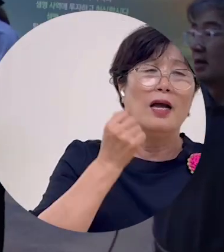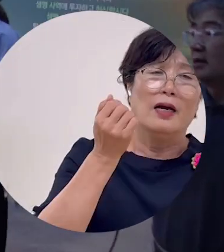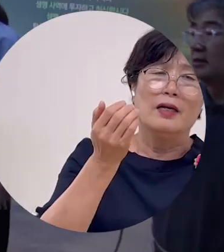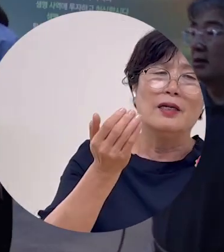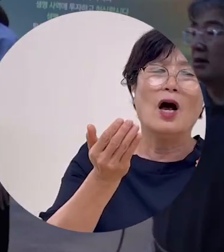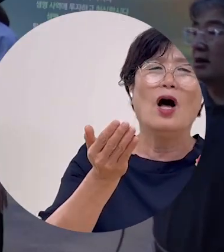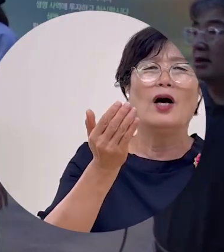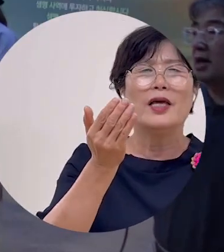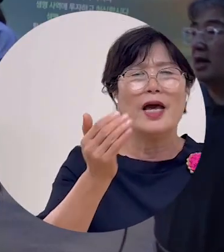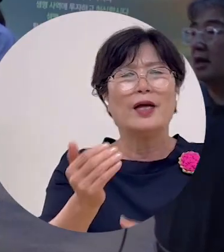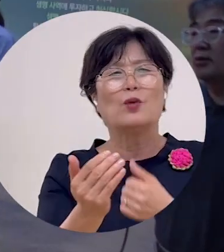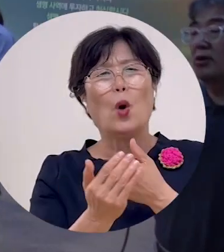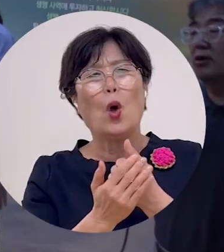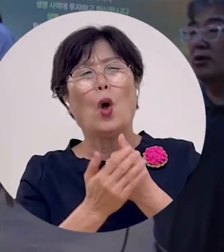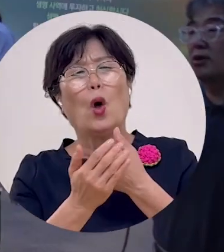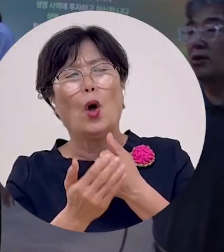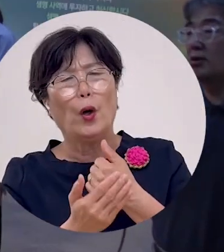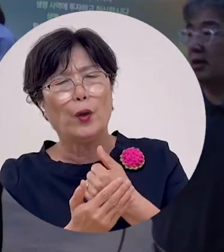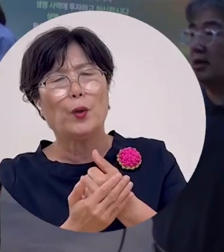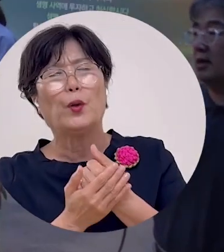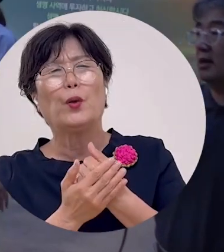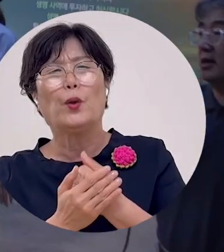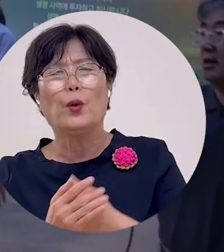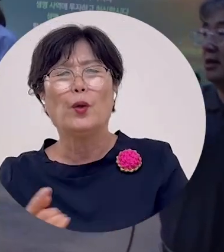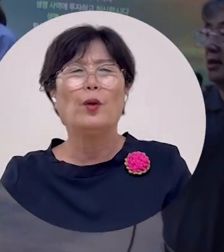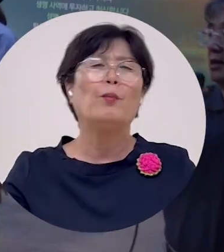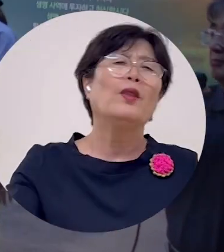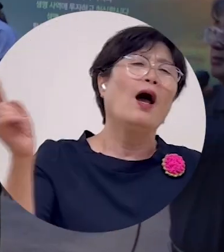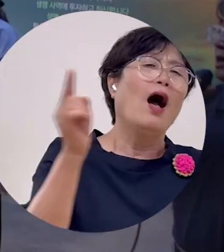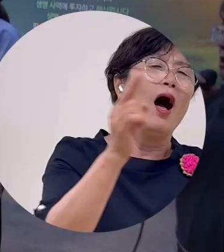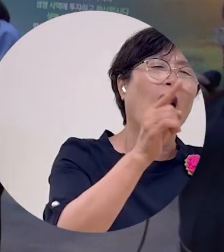보아라. 너의 도움